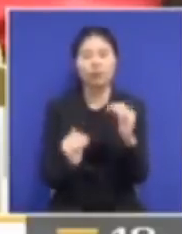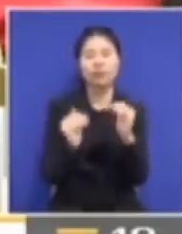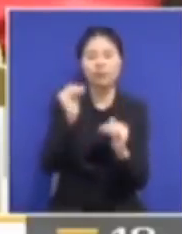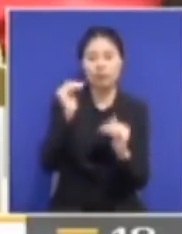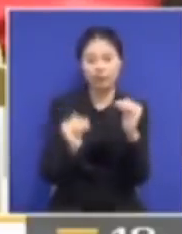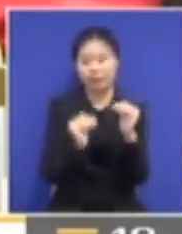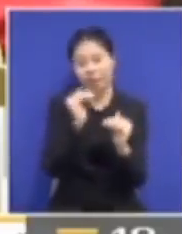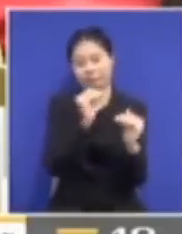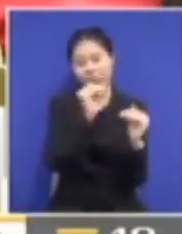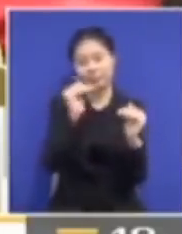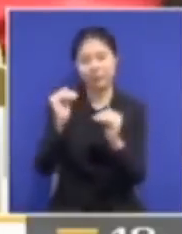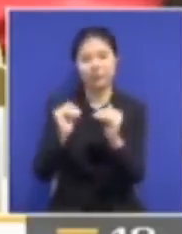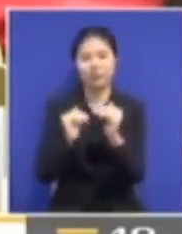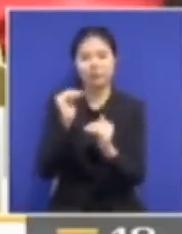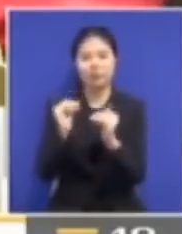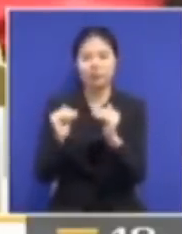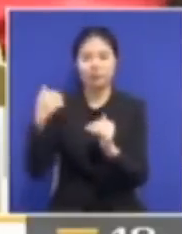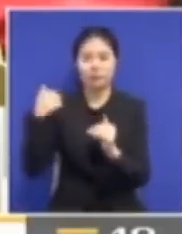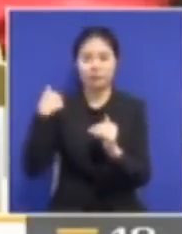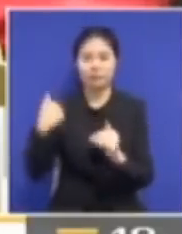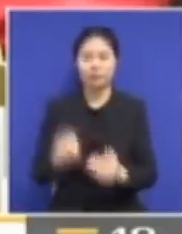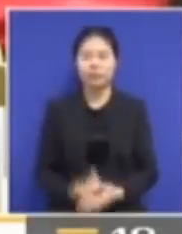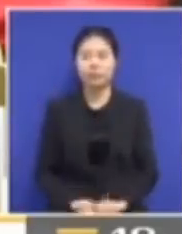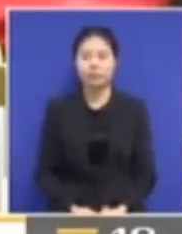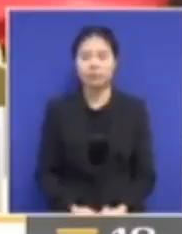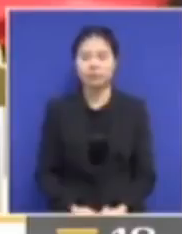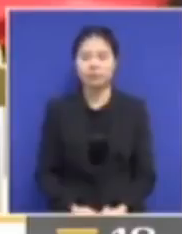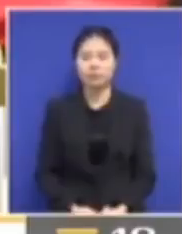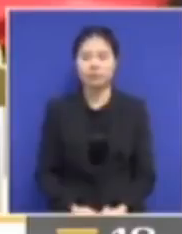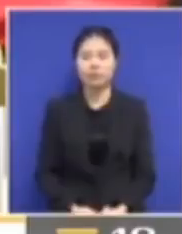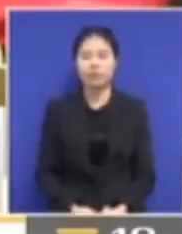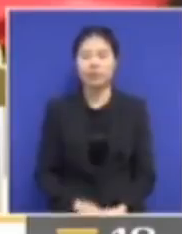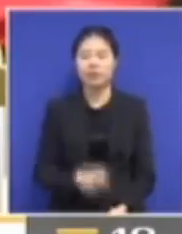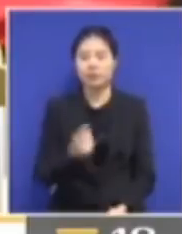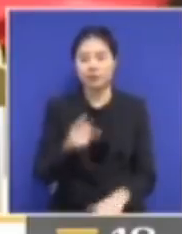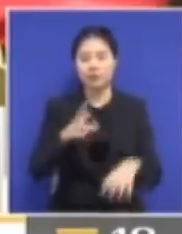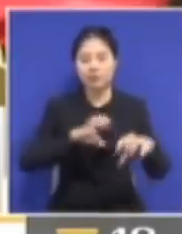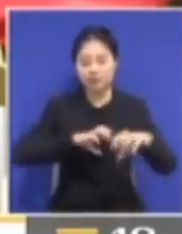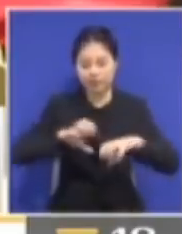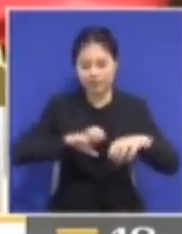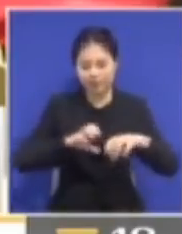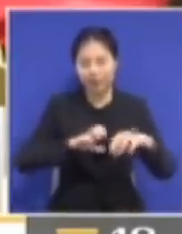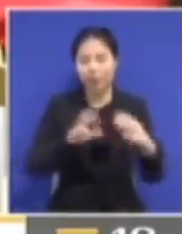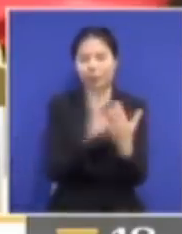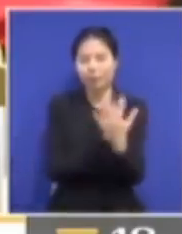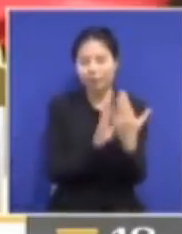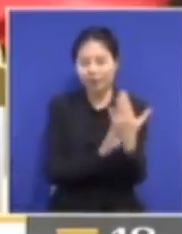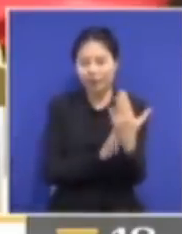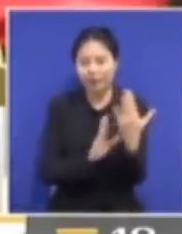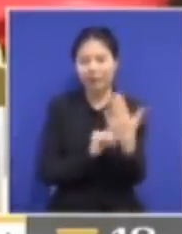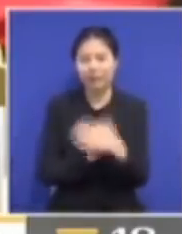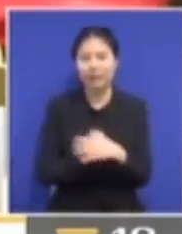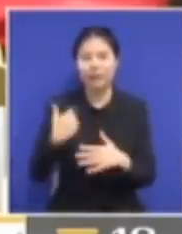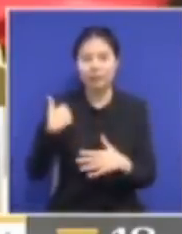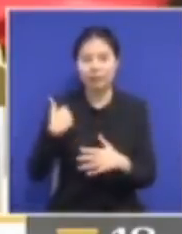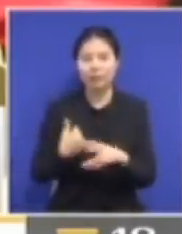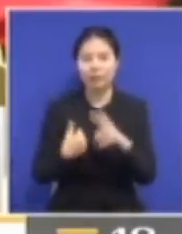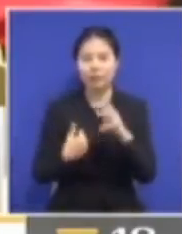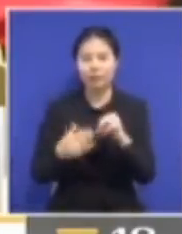กือบอันดับสุดท้ายนะครับนี่ขนาดบริหารประเทศนะครับมีมาตรา44อยู่